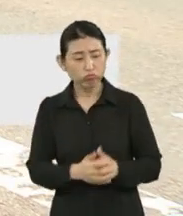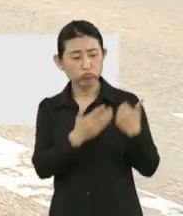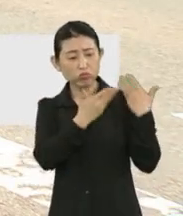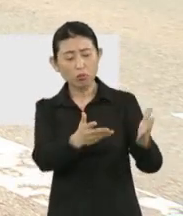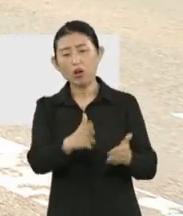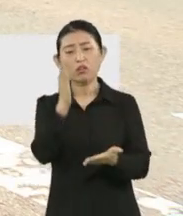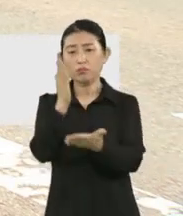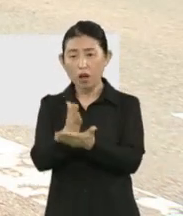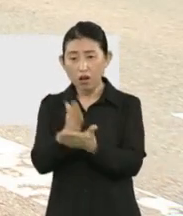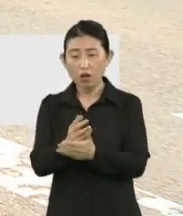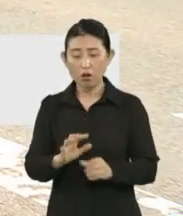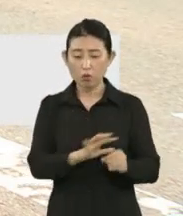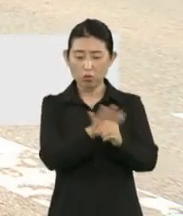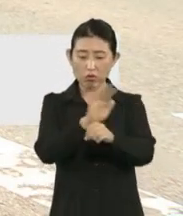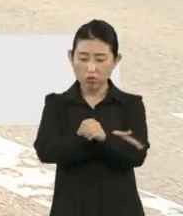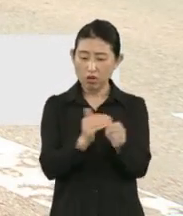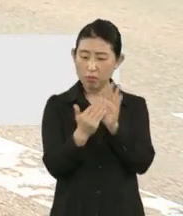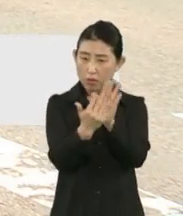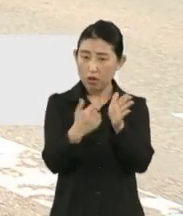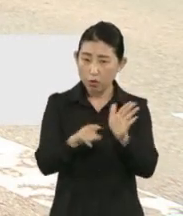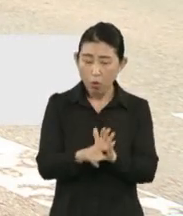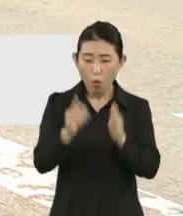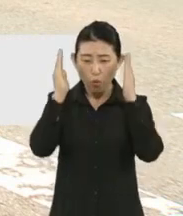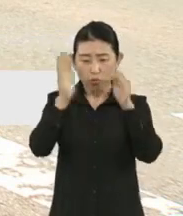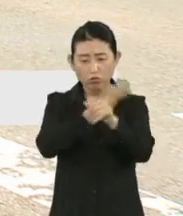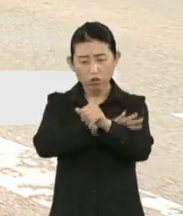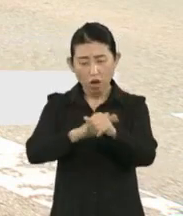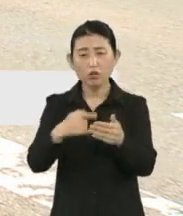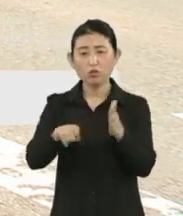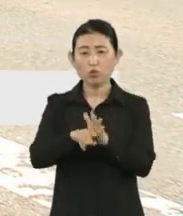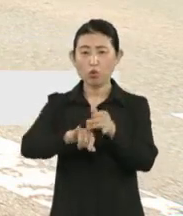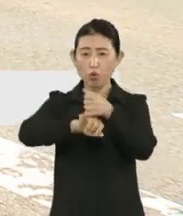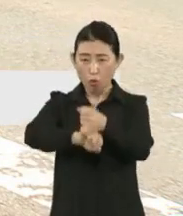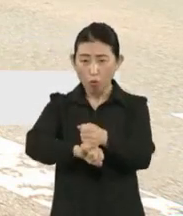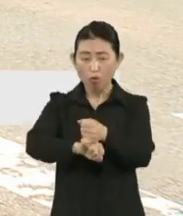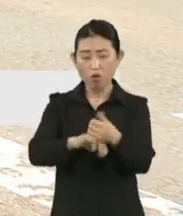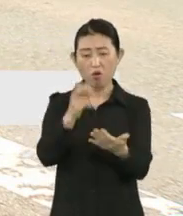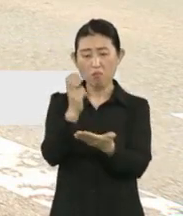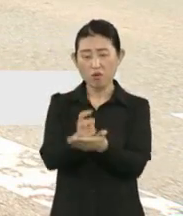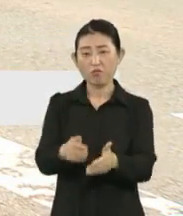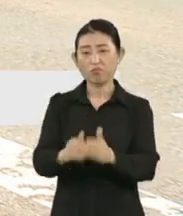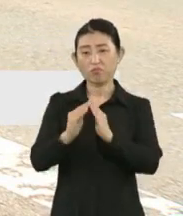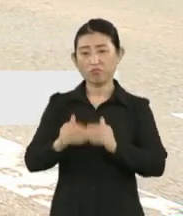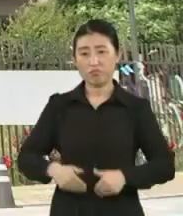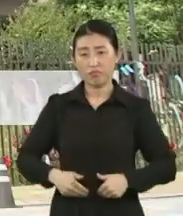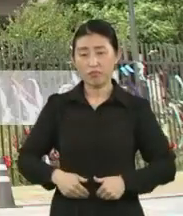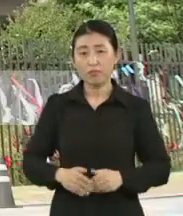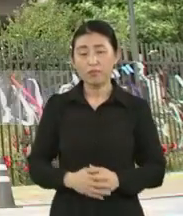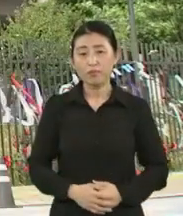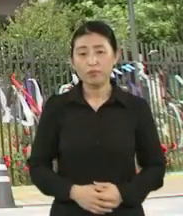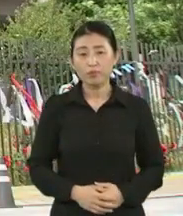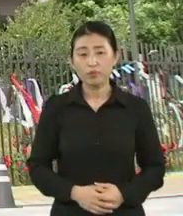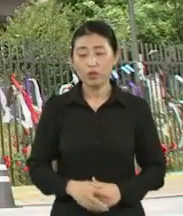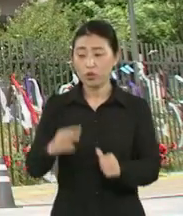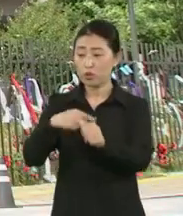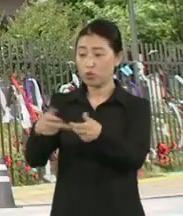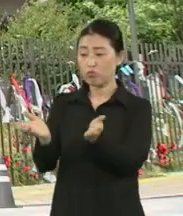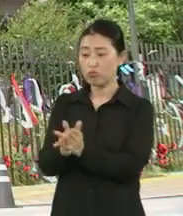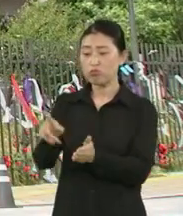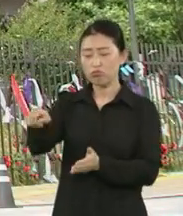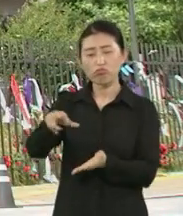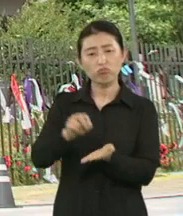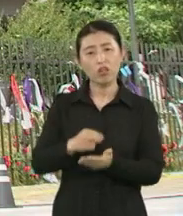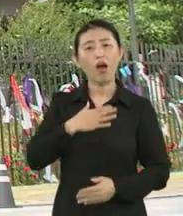코로나19 방역을 위해서 그리고 수업 질 제고를 위해서 반드시 법제화에 나서야 할 것이라고 생각합니다. 교육부도 이